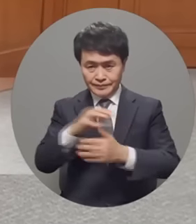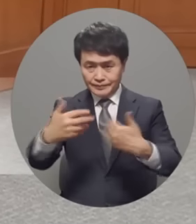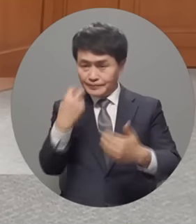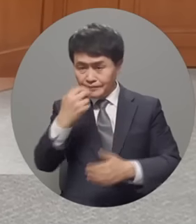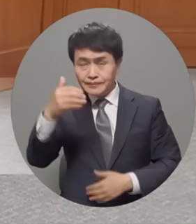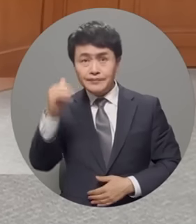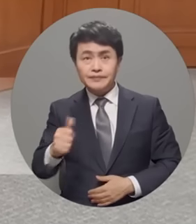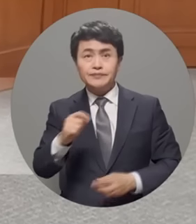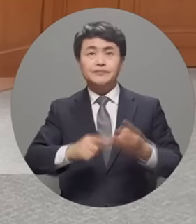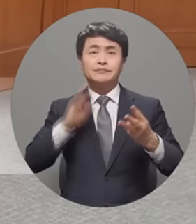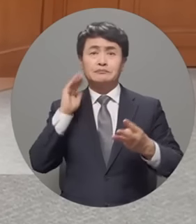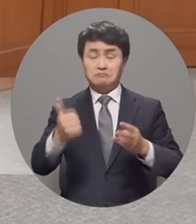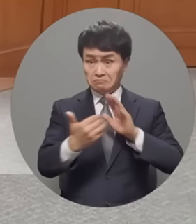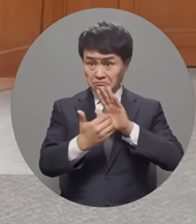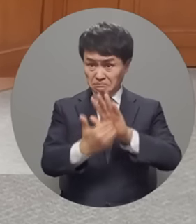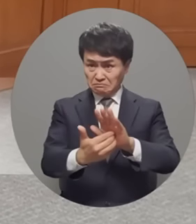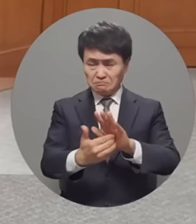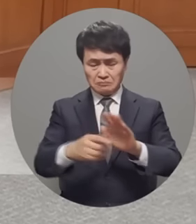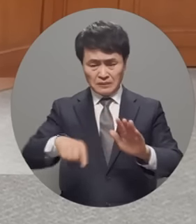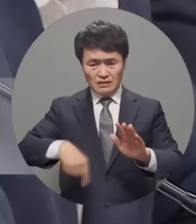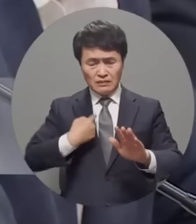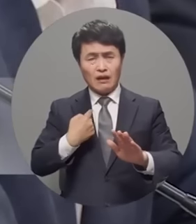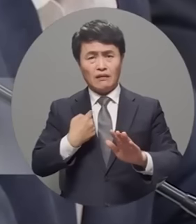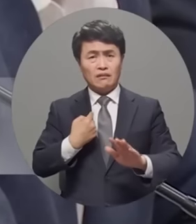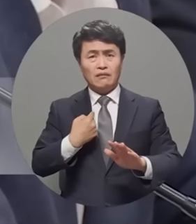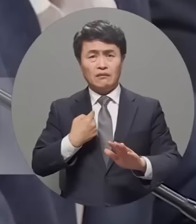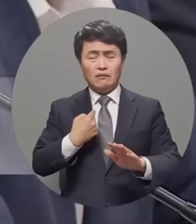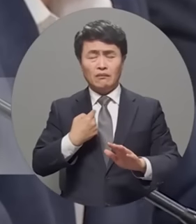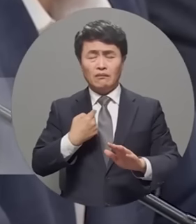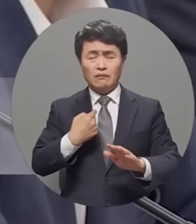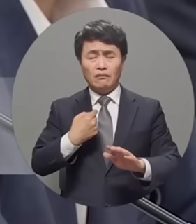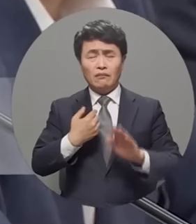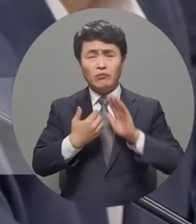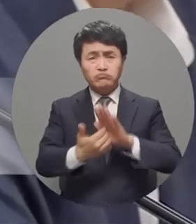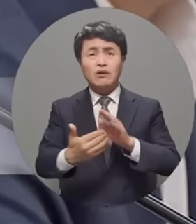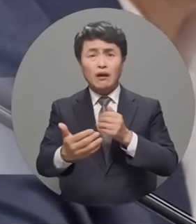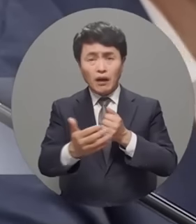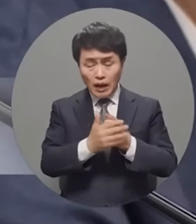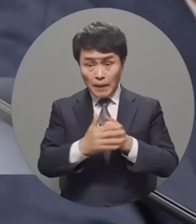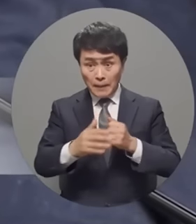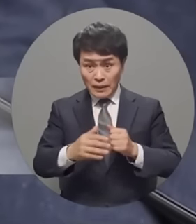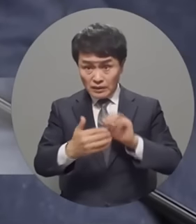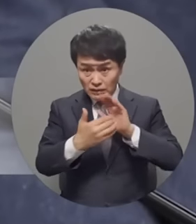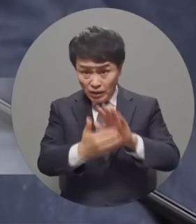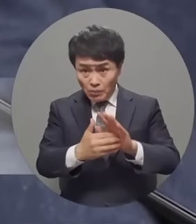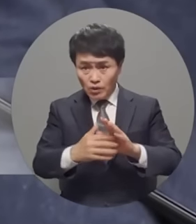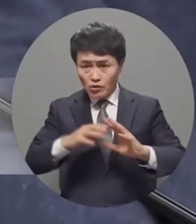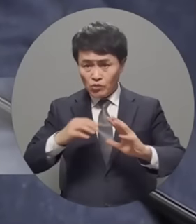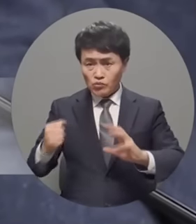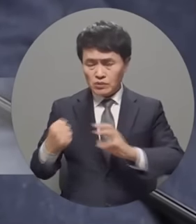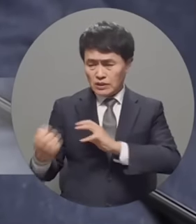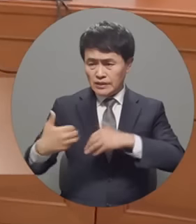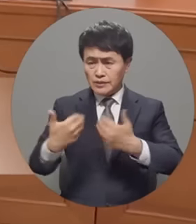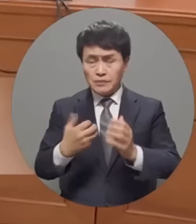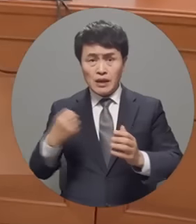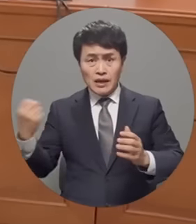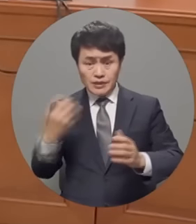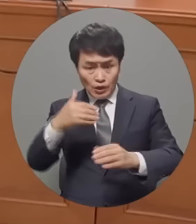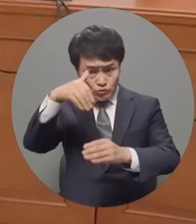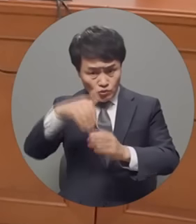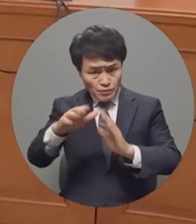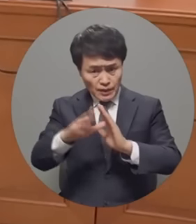대통령이 거부권을 행사하는 건 자기 부정이라며 만약 거부권을 행사하면 국민의힘 의원들은 재의결 때 소신